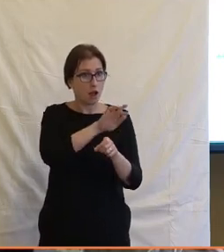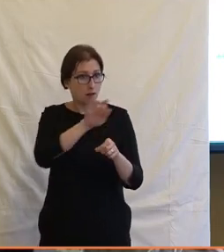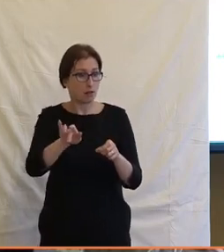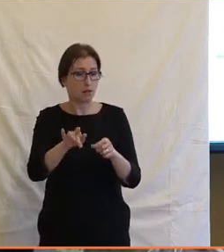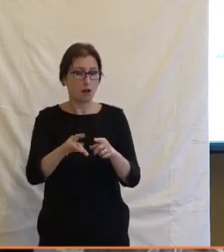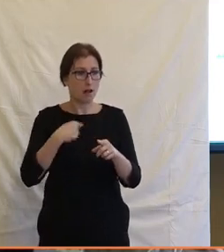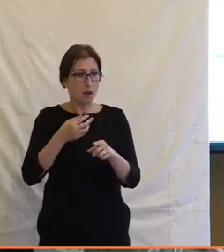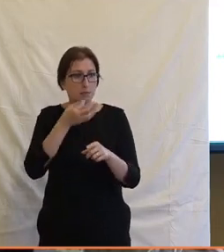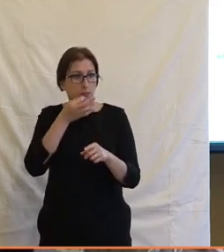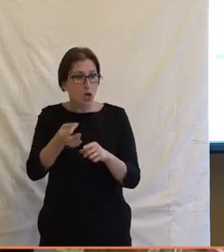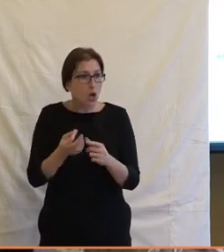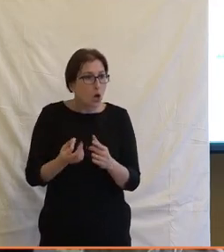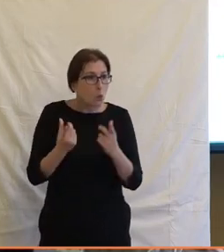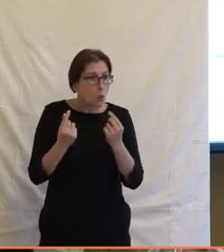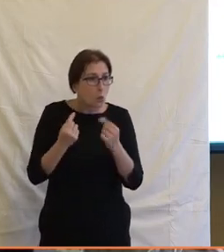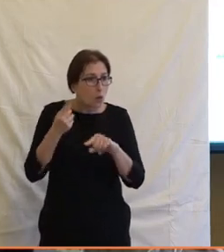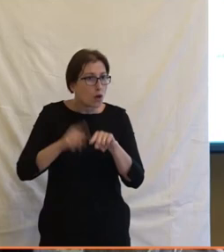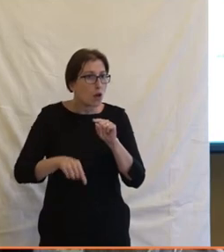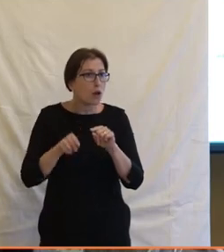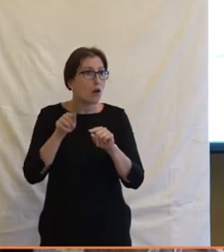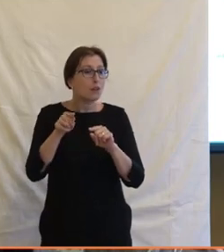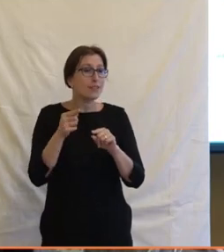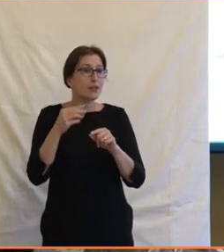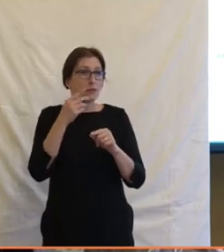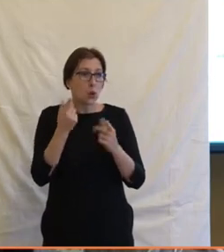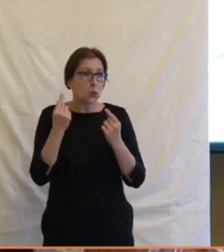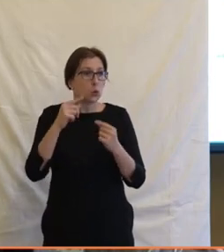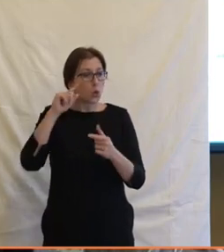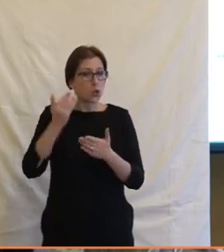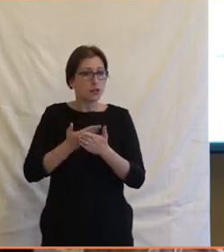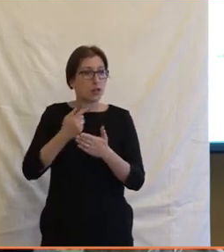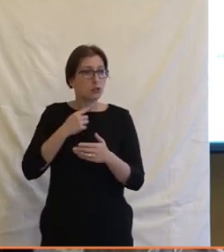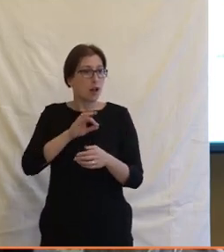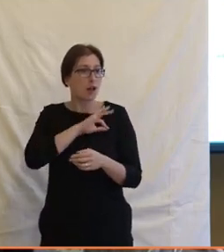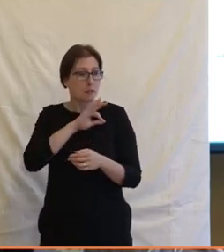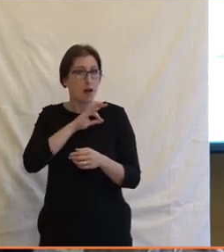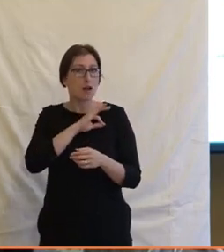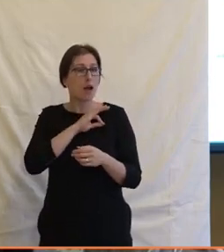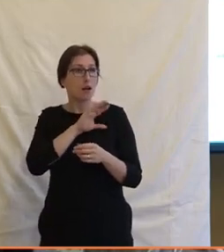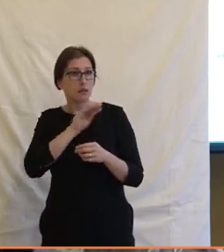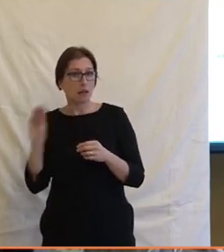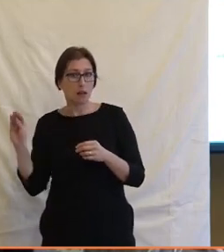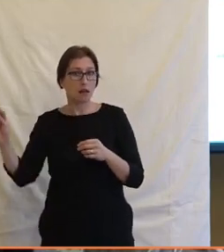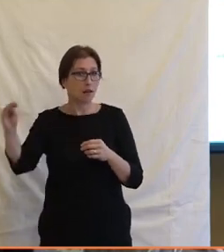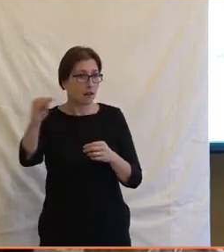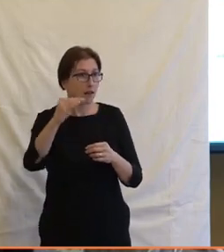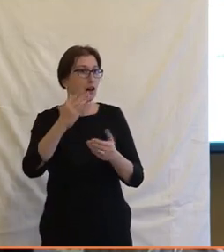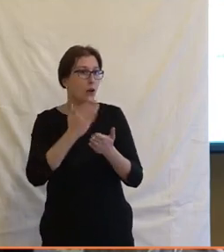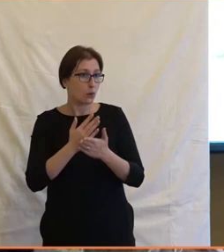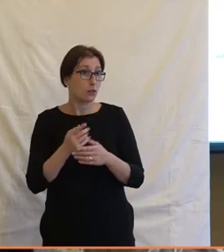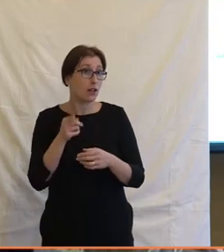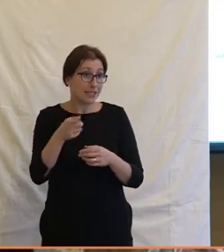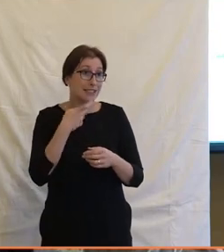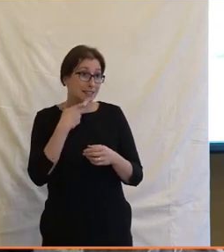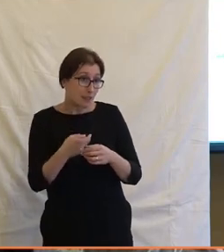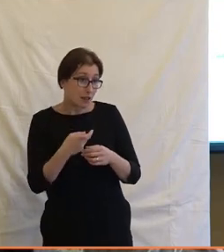právě, kde se u nás to zvěděl. On říkal, že mu o nás vyprávil kamarád a on prostě na ten úřad šel a vlastně, že by ty programy